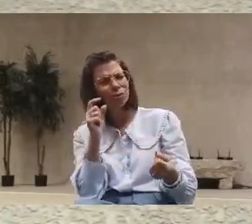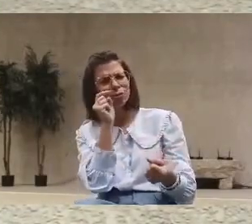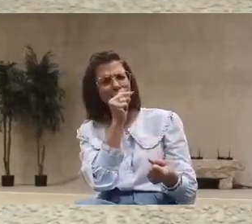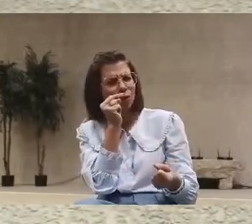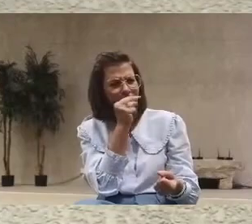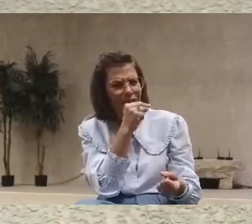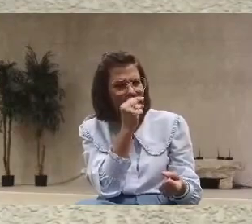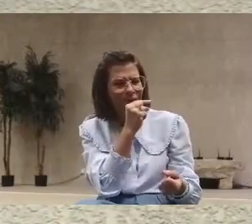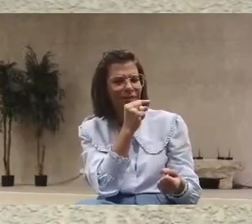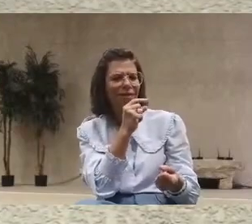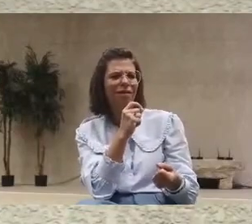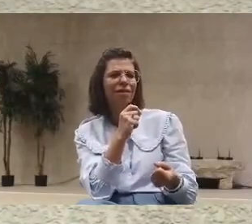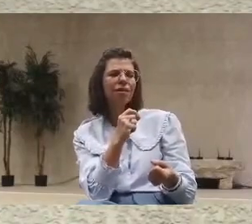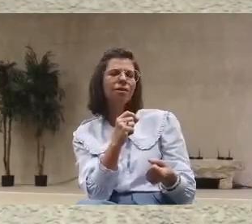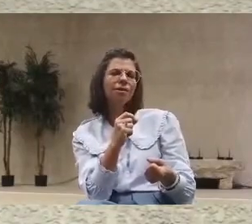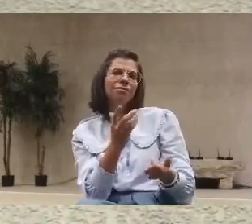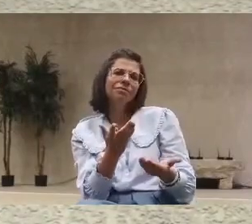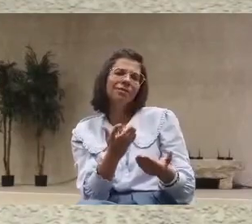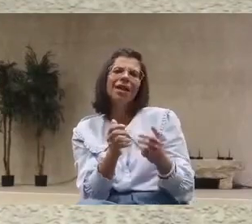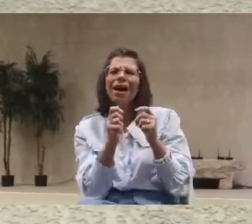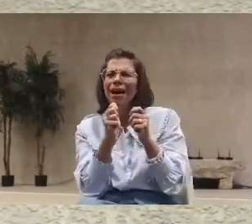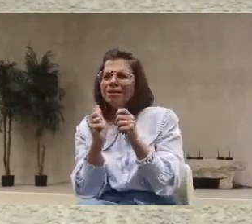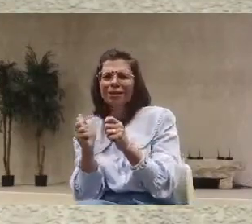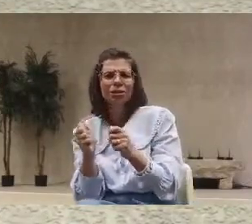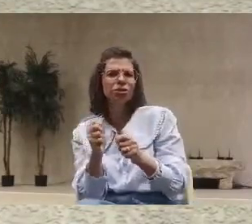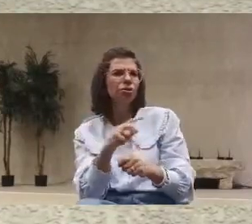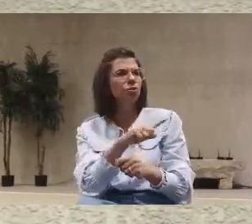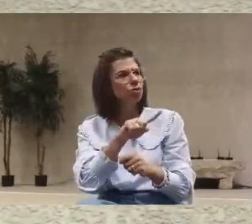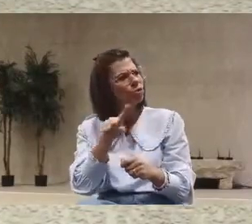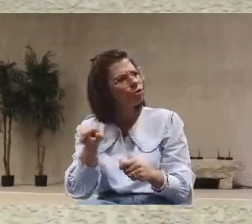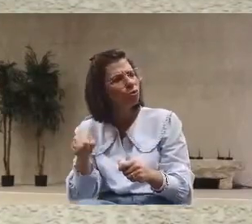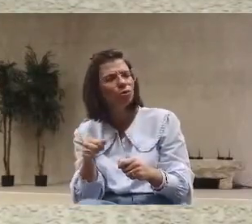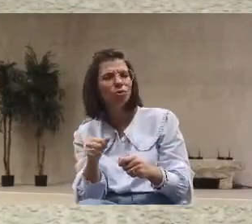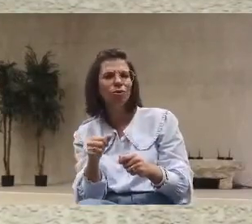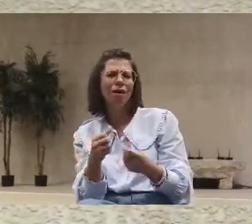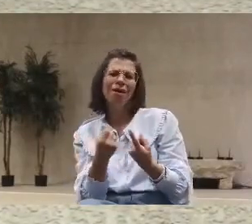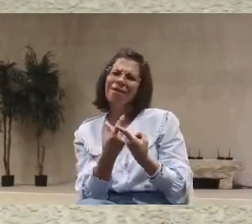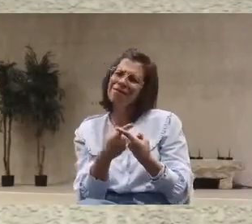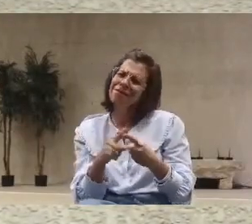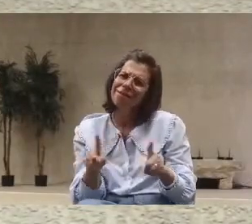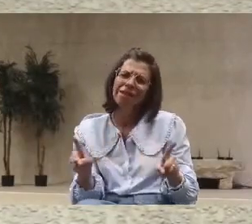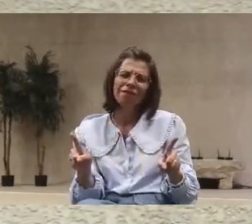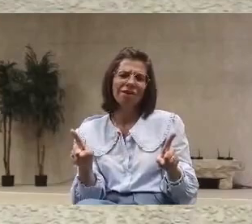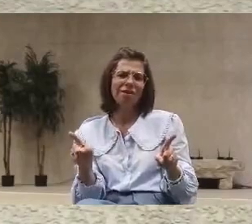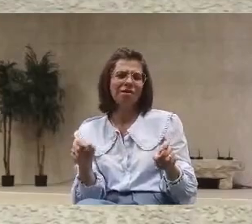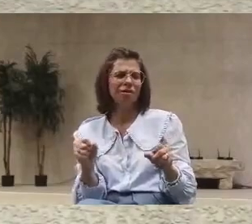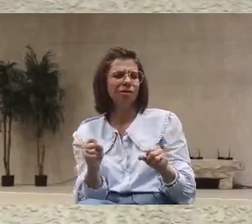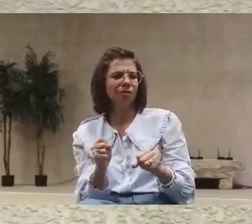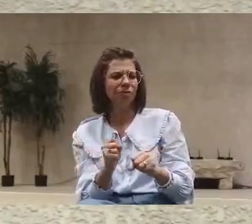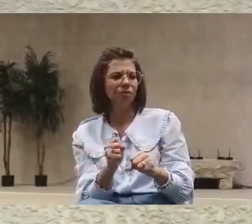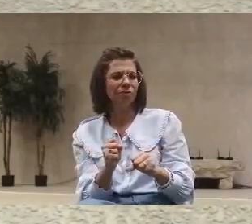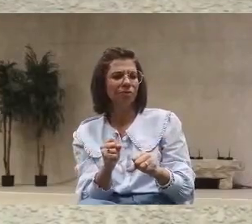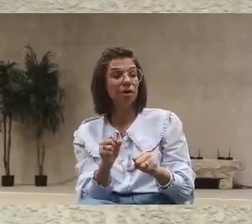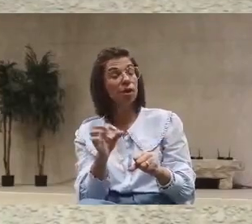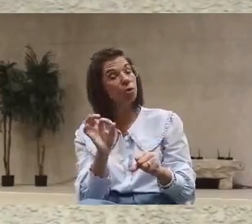et retenir retenir ce qui est bon il est bon d'examiner les choses et retenir ce qui est bon mais en tout